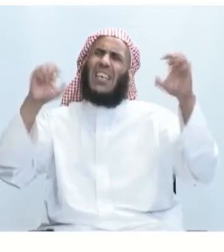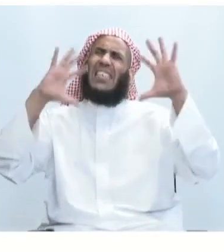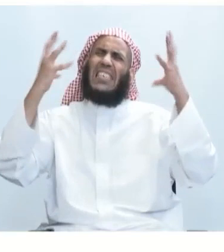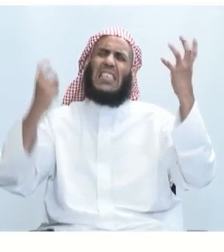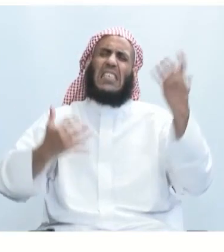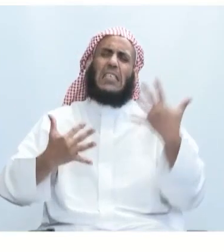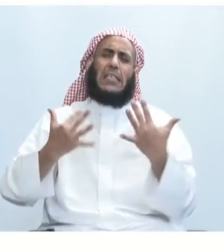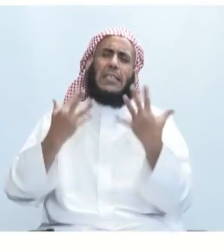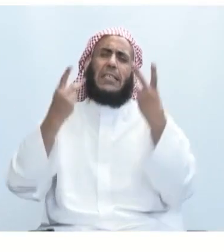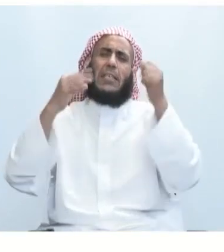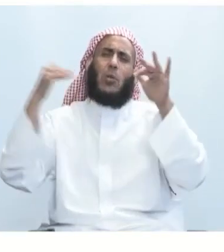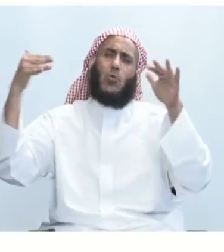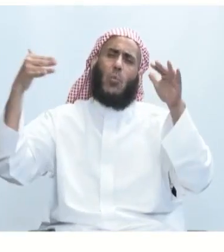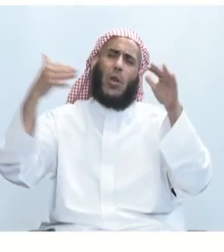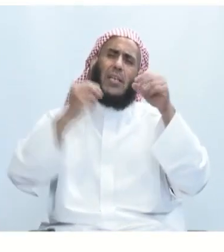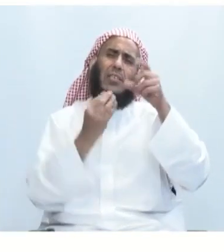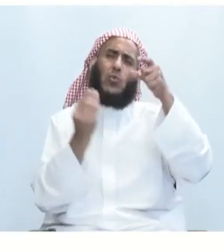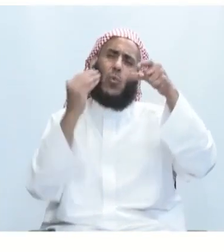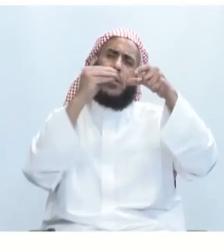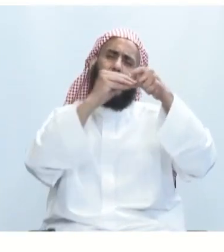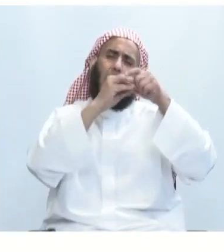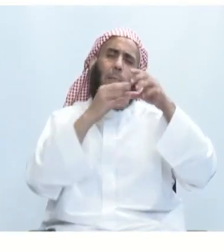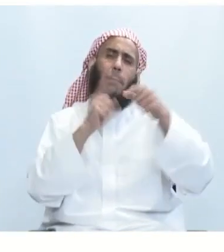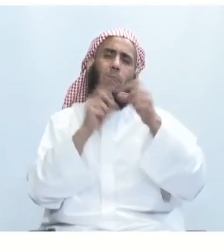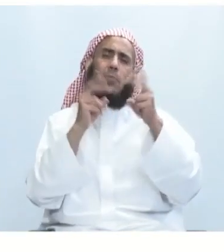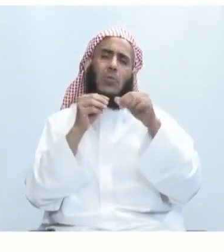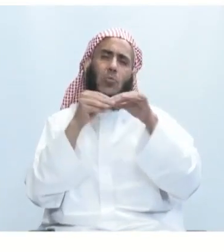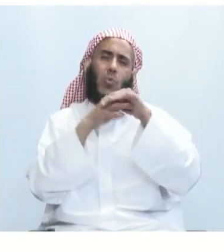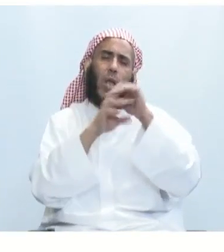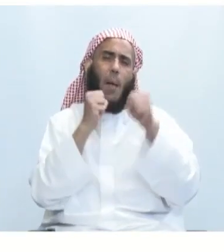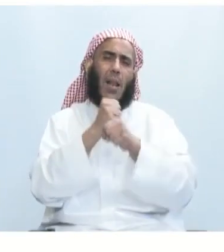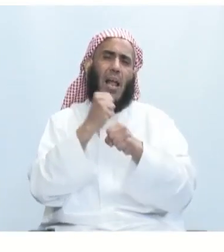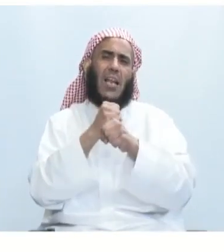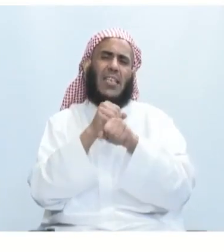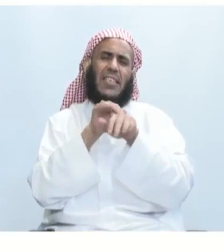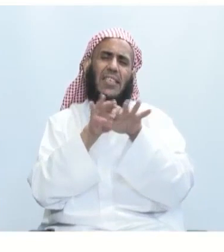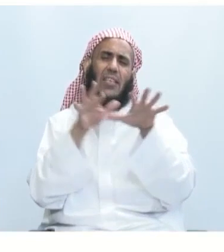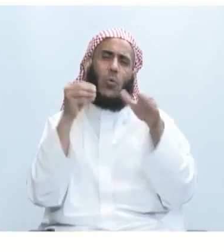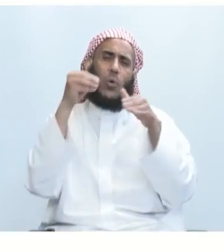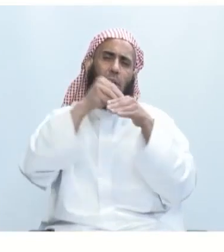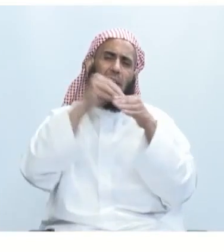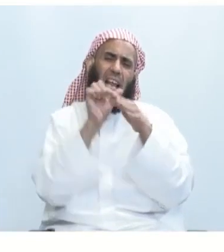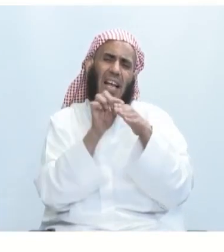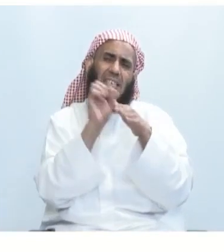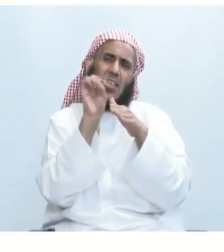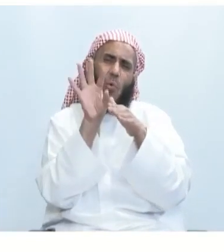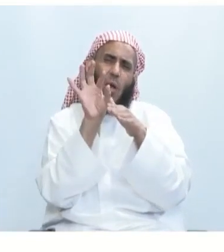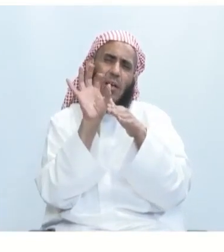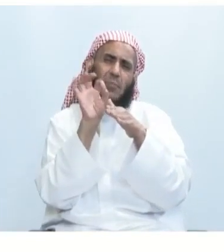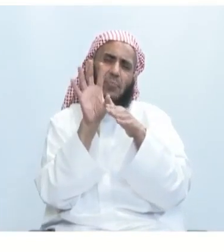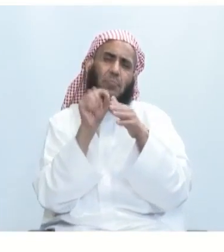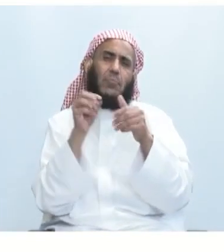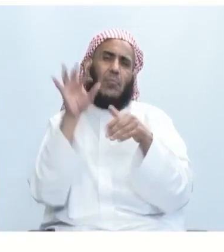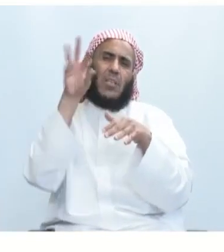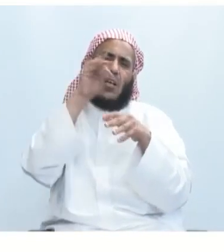هذا الدخان سيدخل من الجهه المقابله للاسطوانه المثبت بها المصدر الضوئي وسيعمل على تشتيت الضوء ليسقط على حساس الضوء ليسقط على